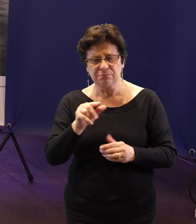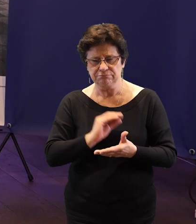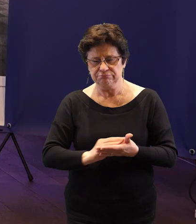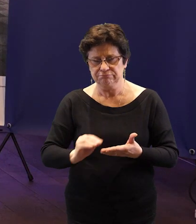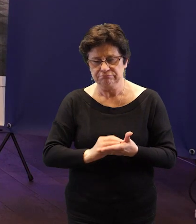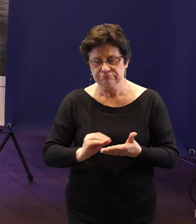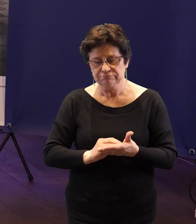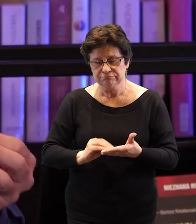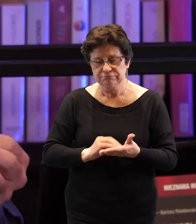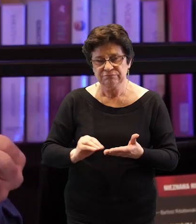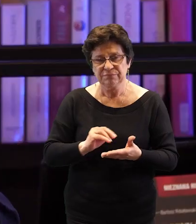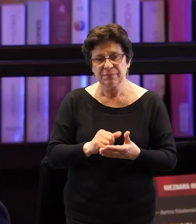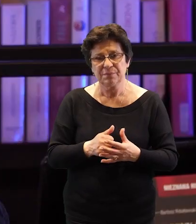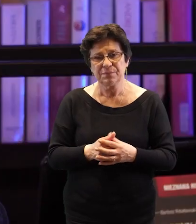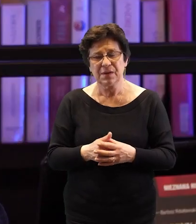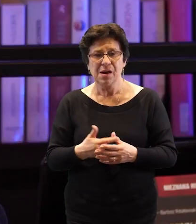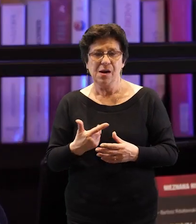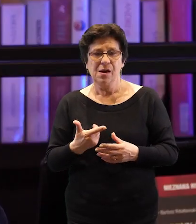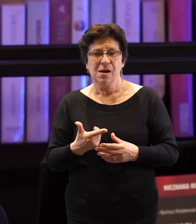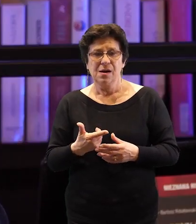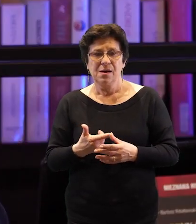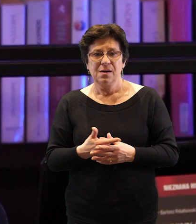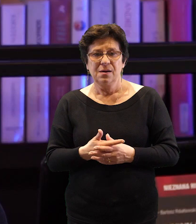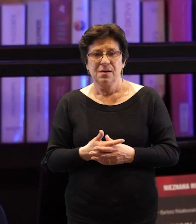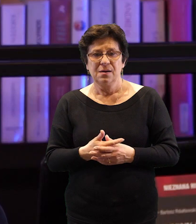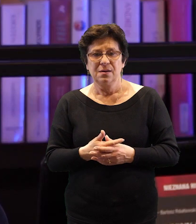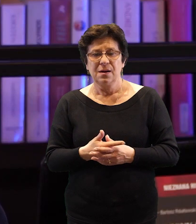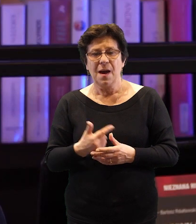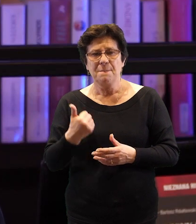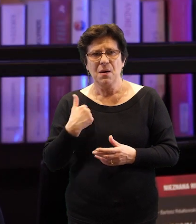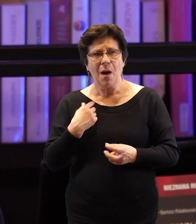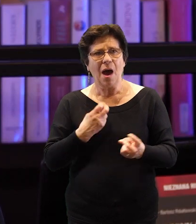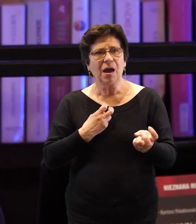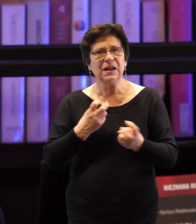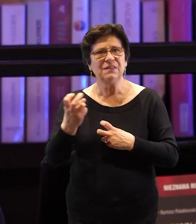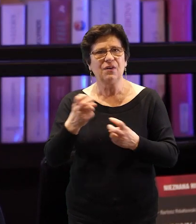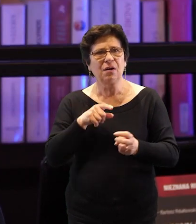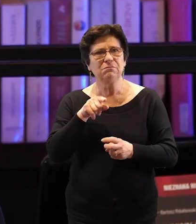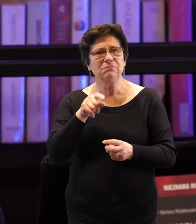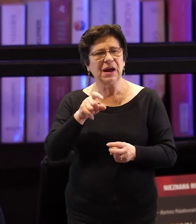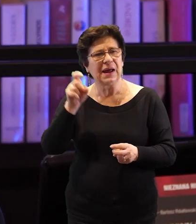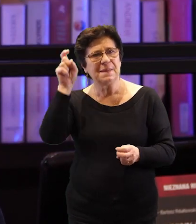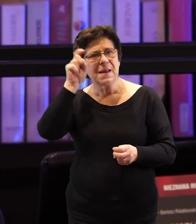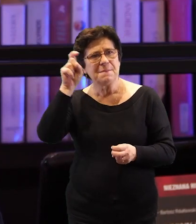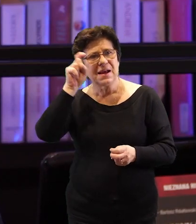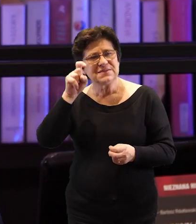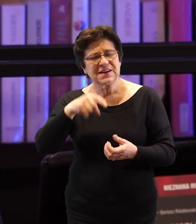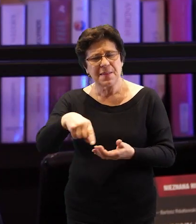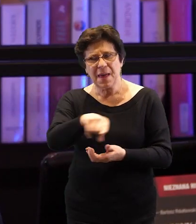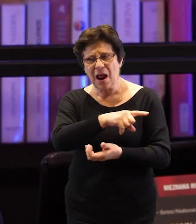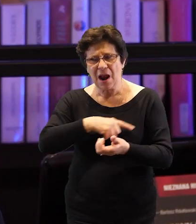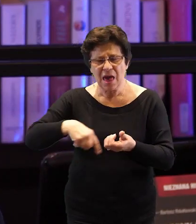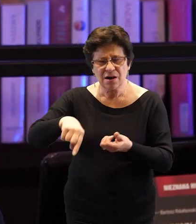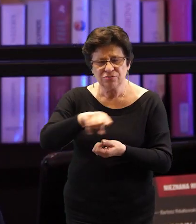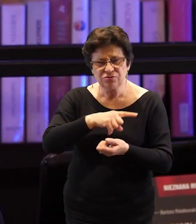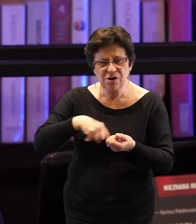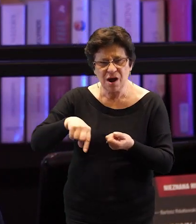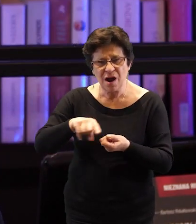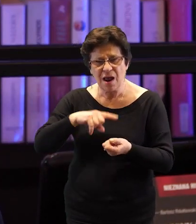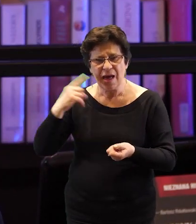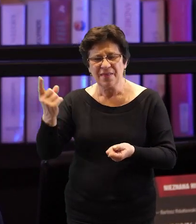w publikacjach podawana i było właśnie, była informacja, że te niemieckie latające talerze, to większość z nich